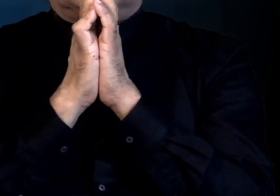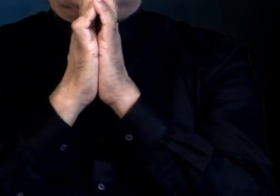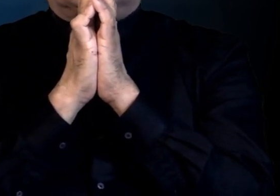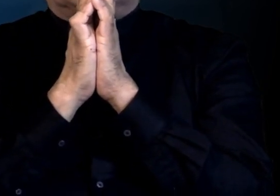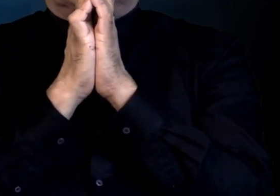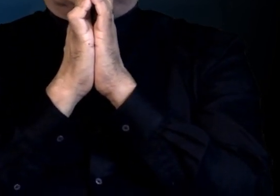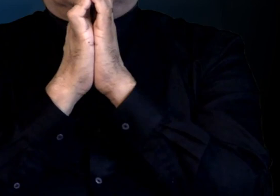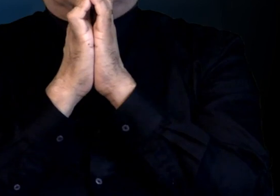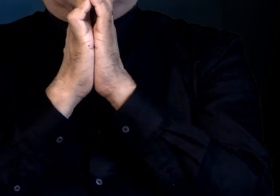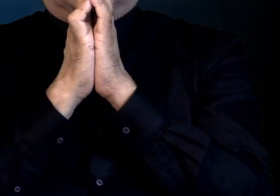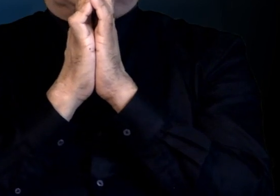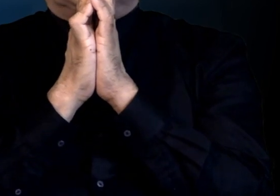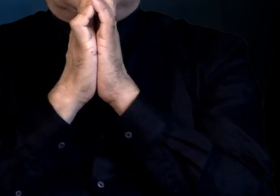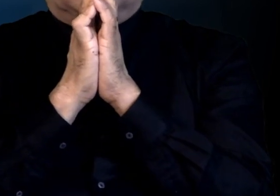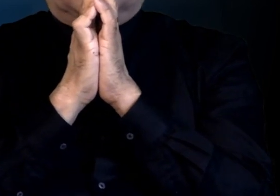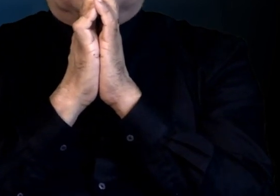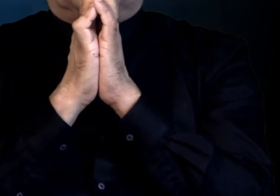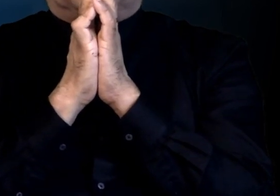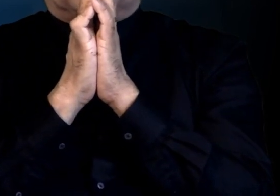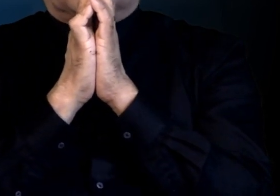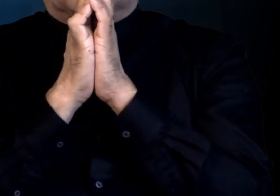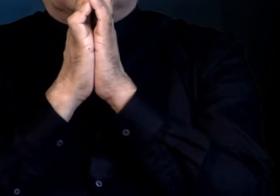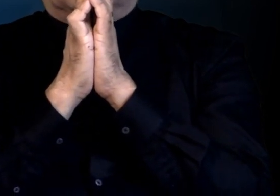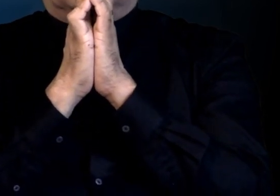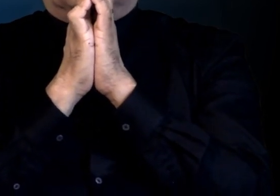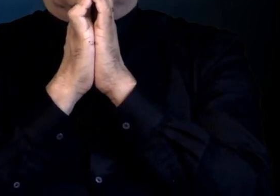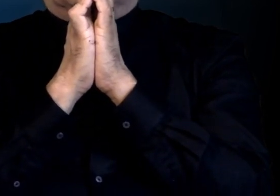ആർക്ക്, എല്ലാ യുവജനങ്ങളും